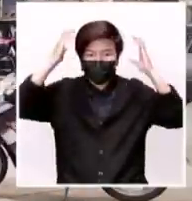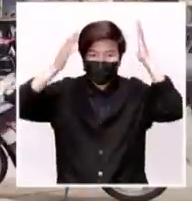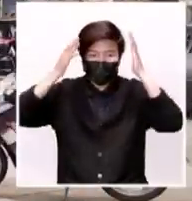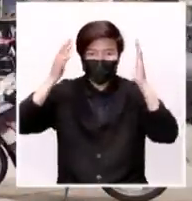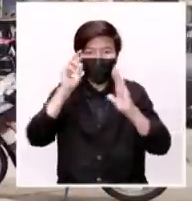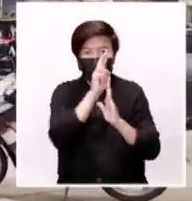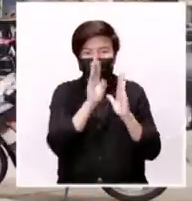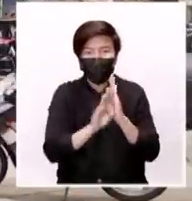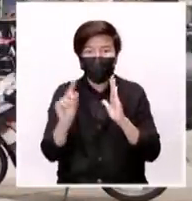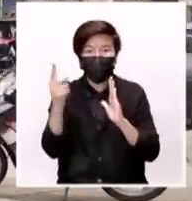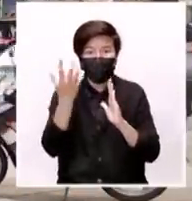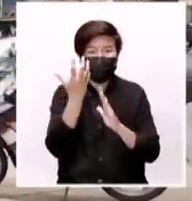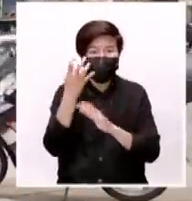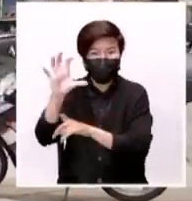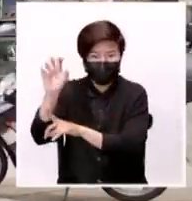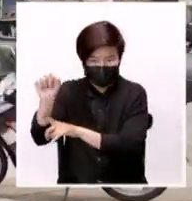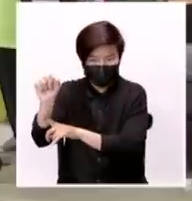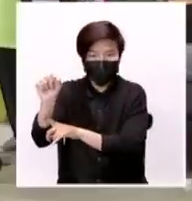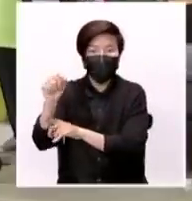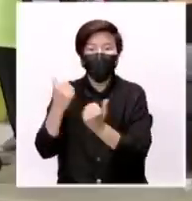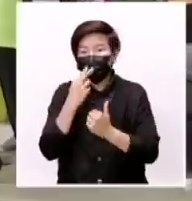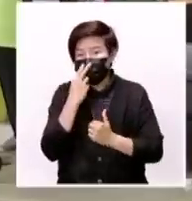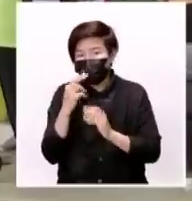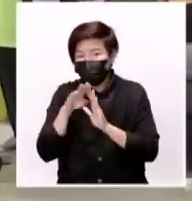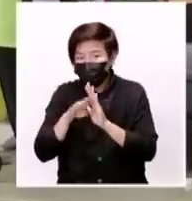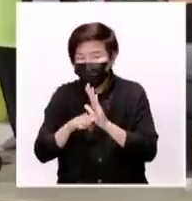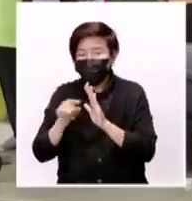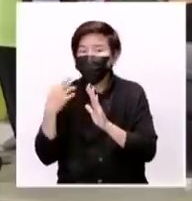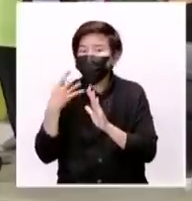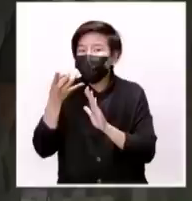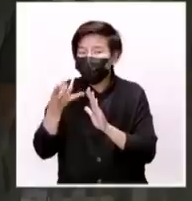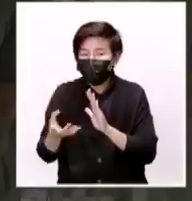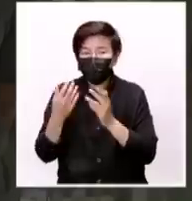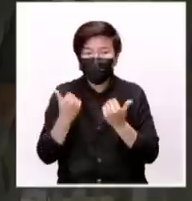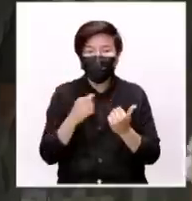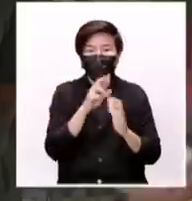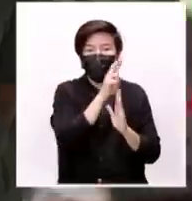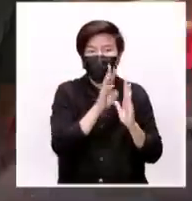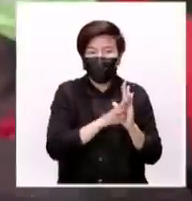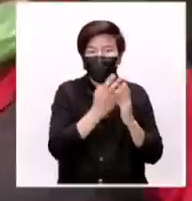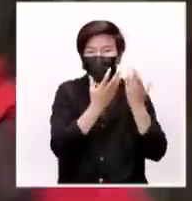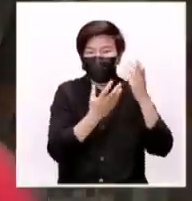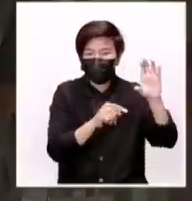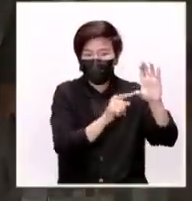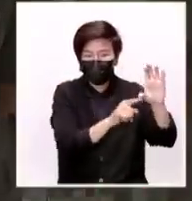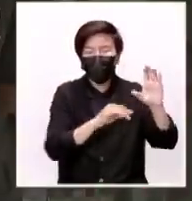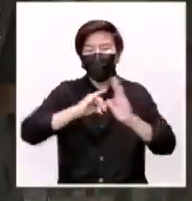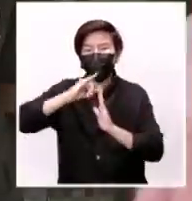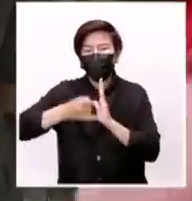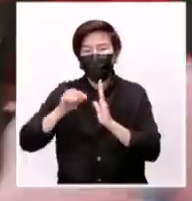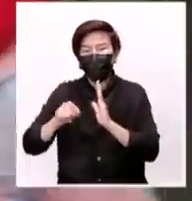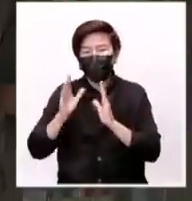จะมาดูกันนะคะว่ากฎใหม่คืออะไรค่ะแต่ว่าแม้จะออกกฎใหม่มานะคะก็ยังมีบางเขตบางรัฐที่อนุญาตให้ประชาชนรว